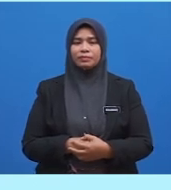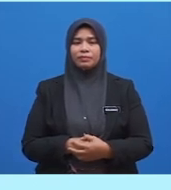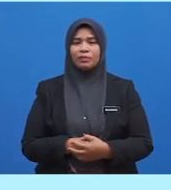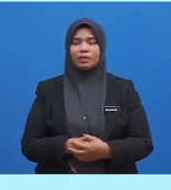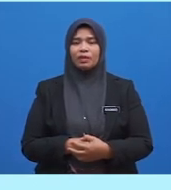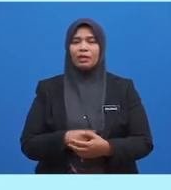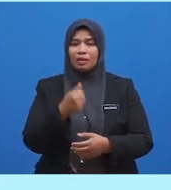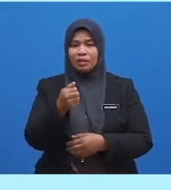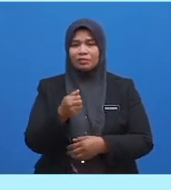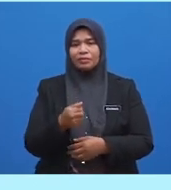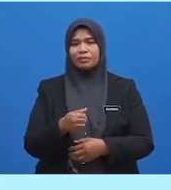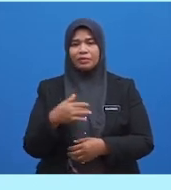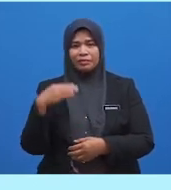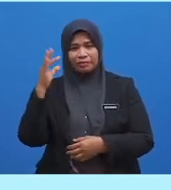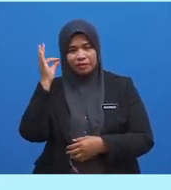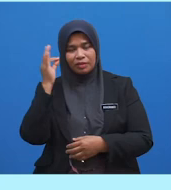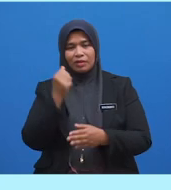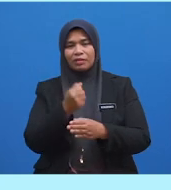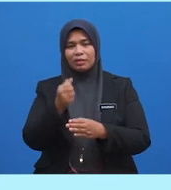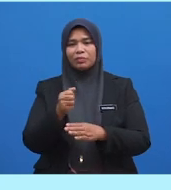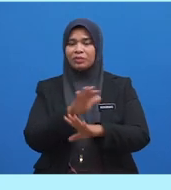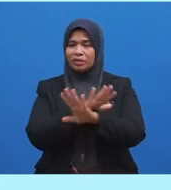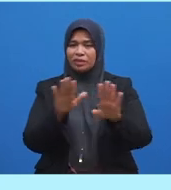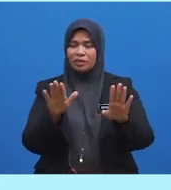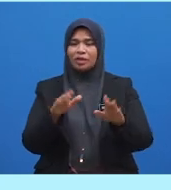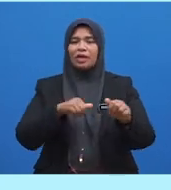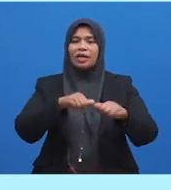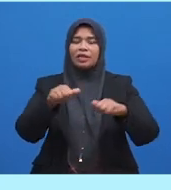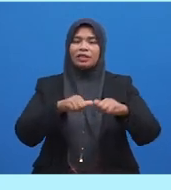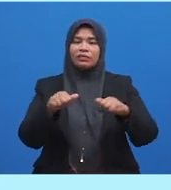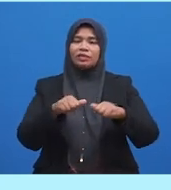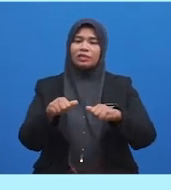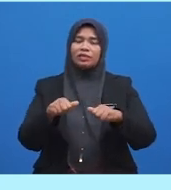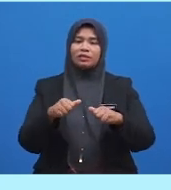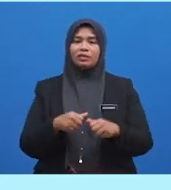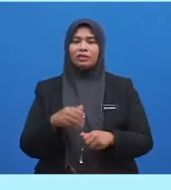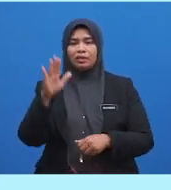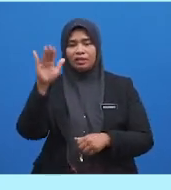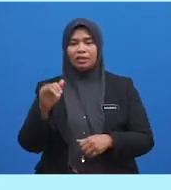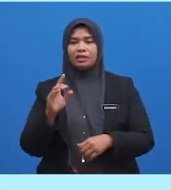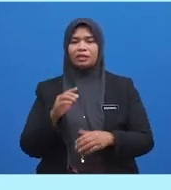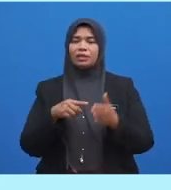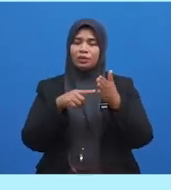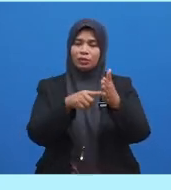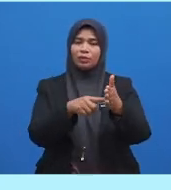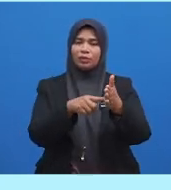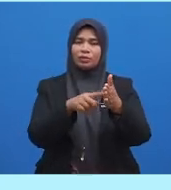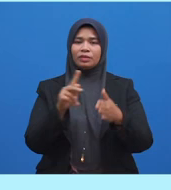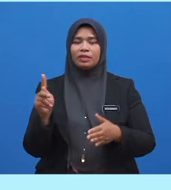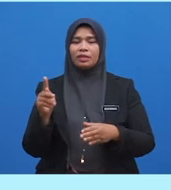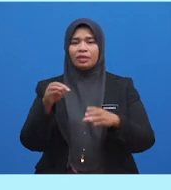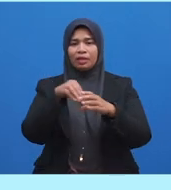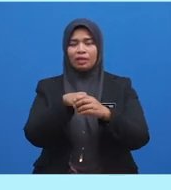Hai kamu perasaan ataupun tidak activity Activity yang ditunjukkan